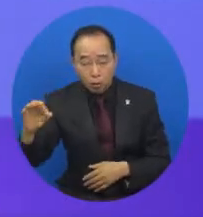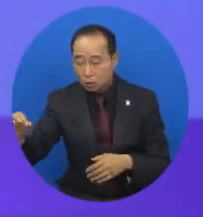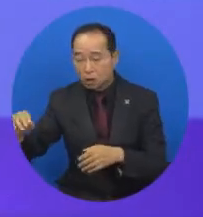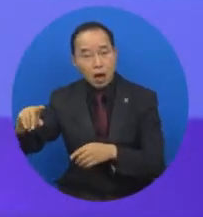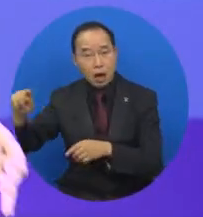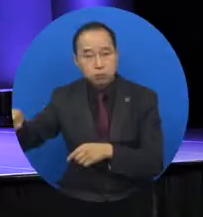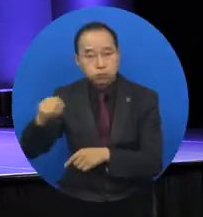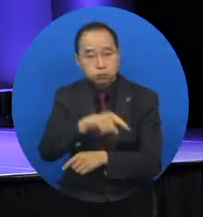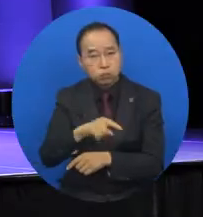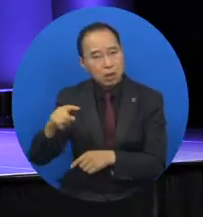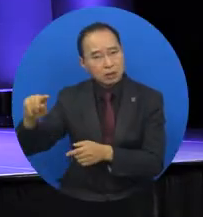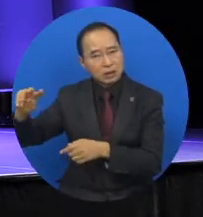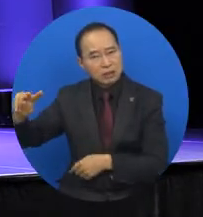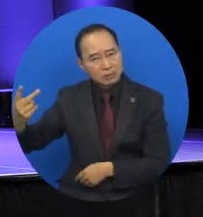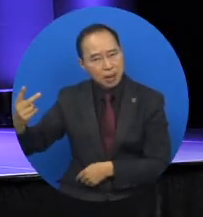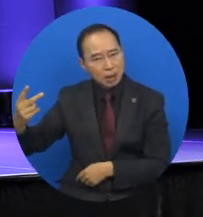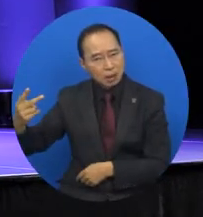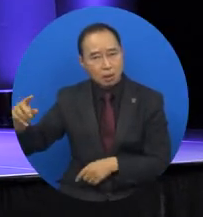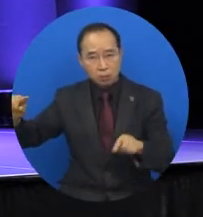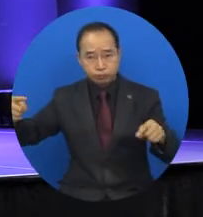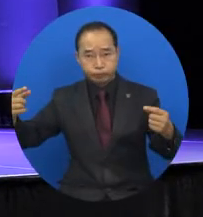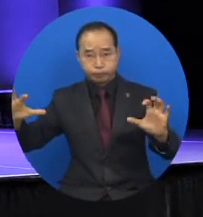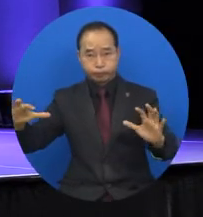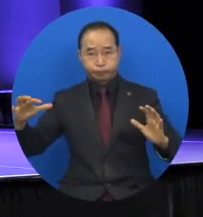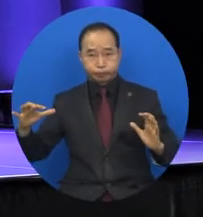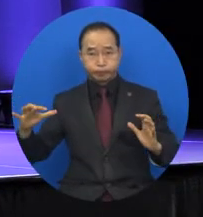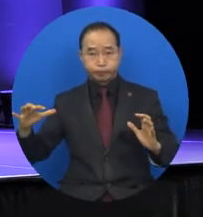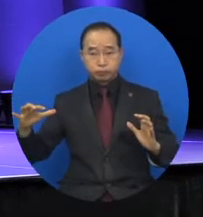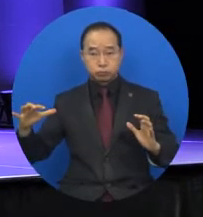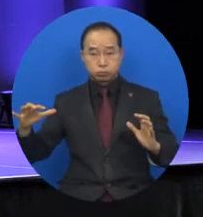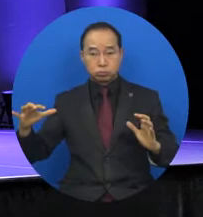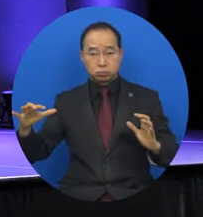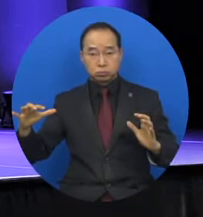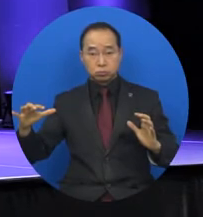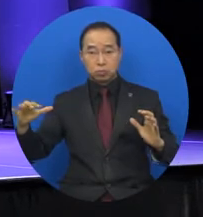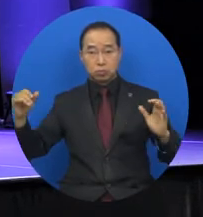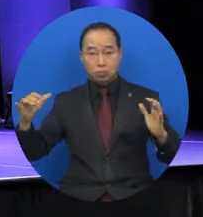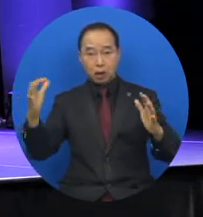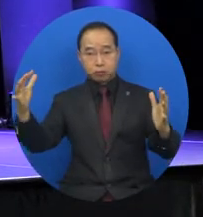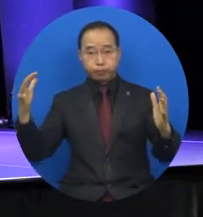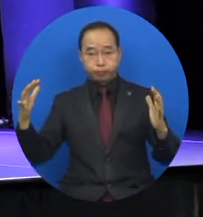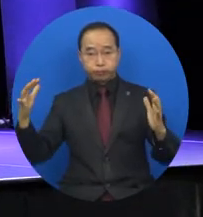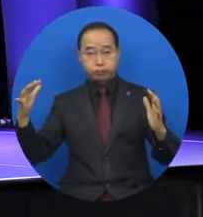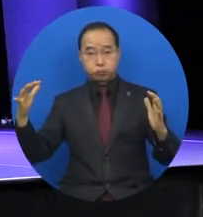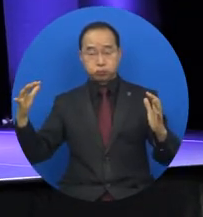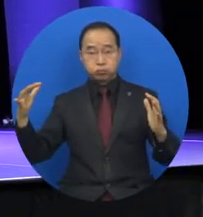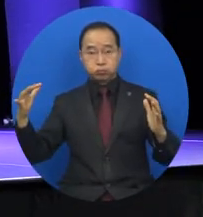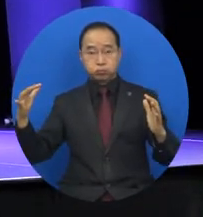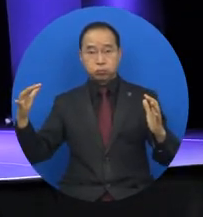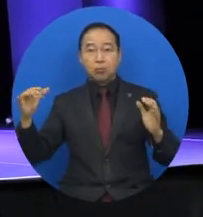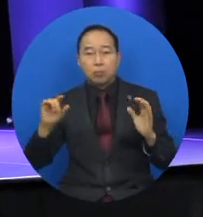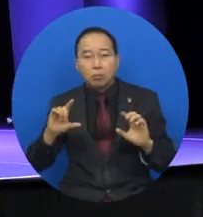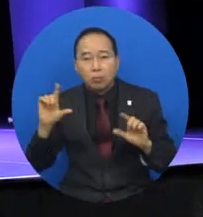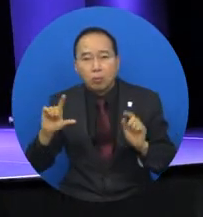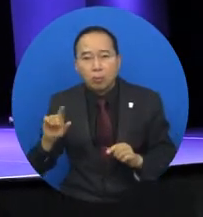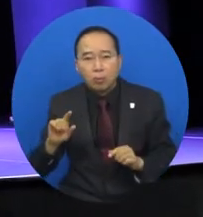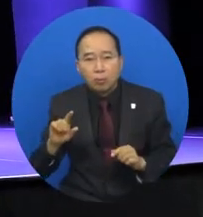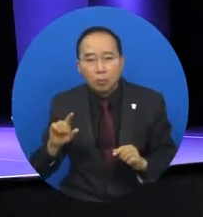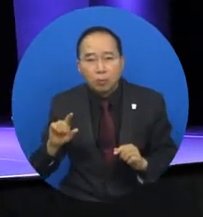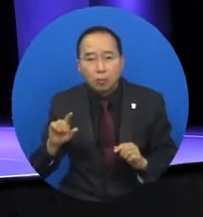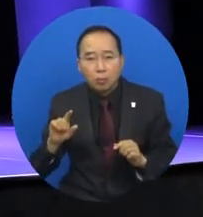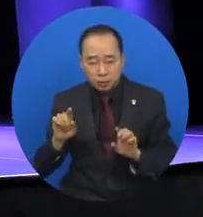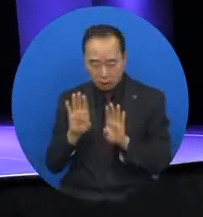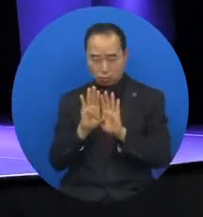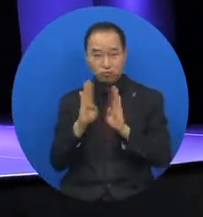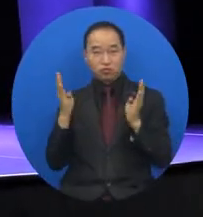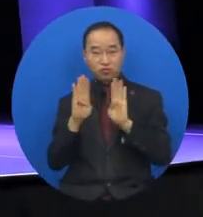양옆에 참가자들이 한 200명쯤 된것 같아요. 다 벽에 붙어서 이렇게 쳐다보고 앉아 있는 거예요. 아,